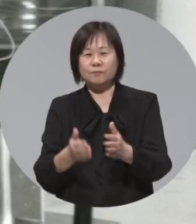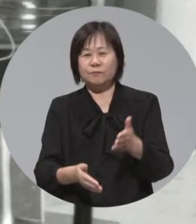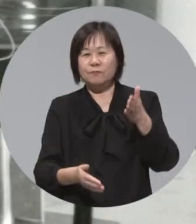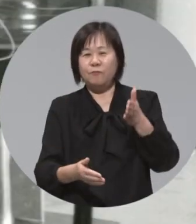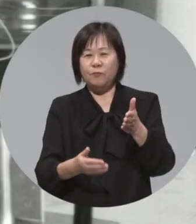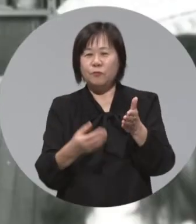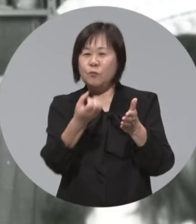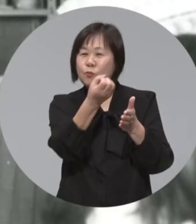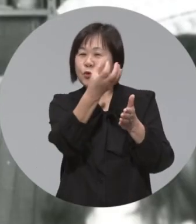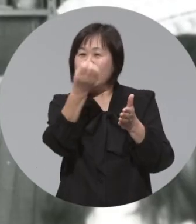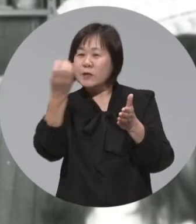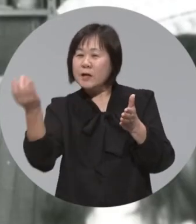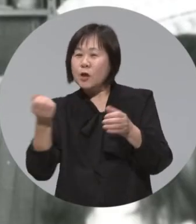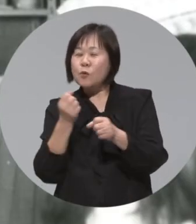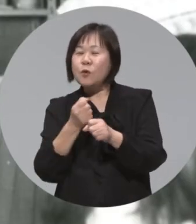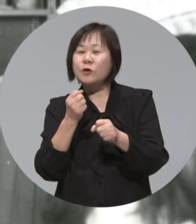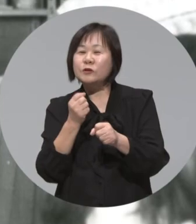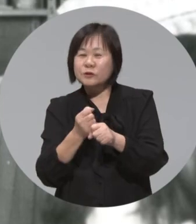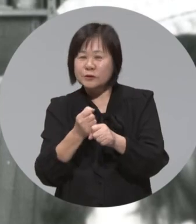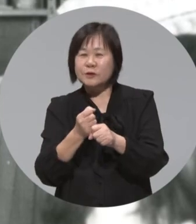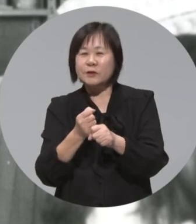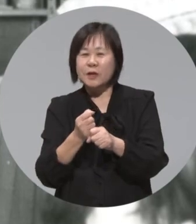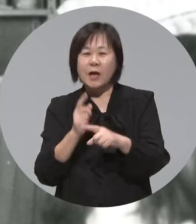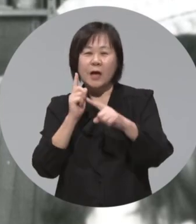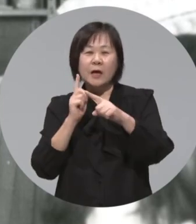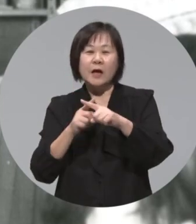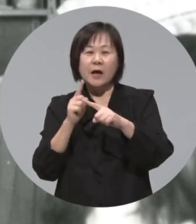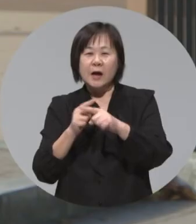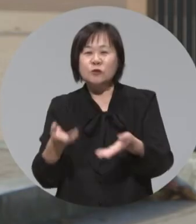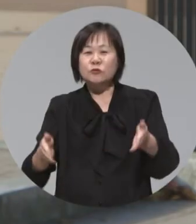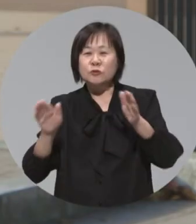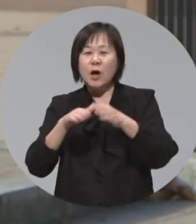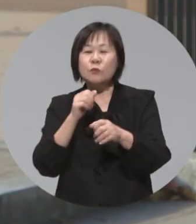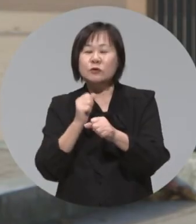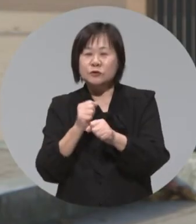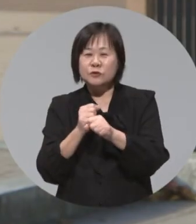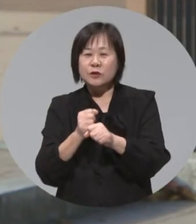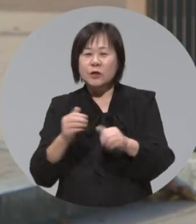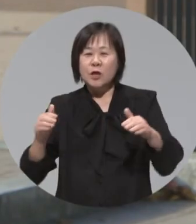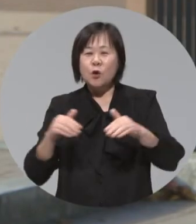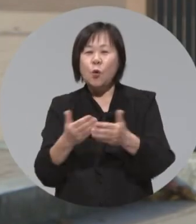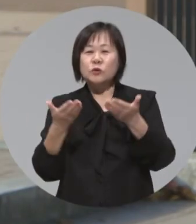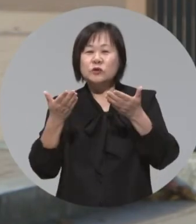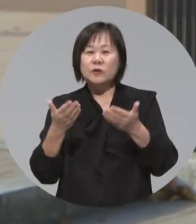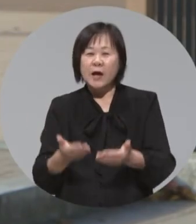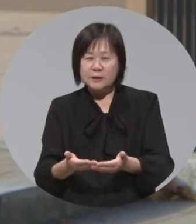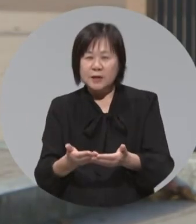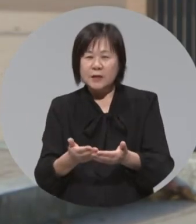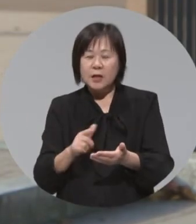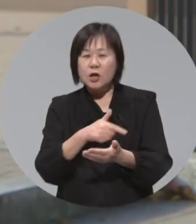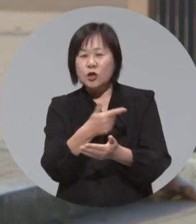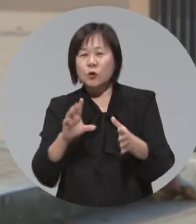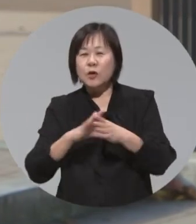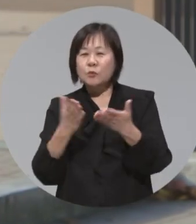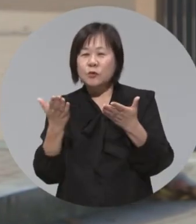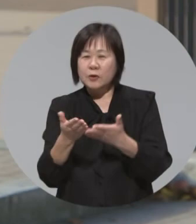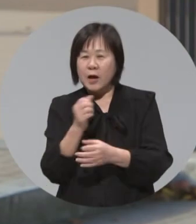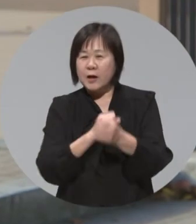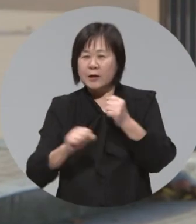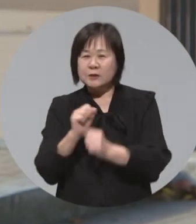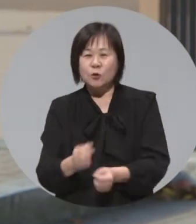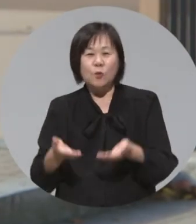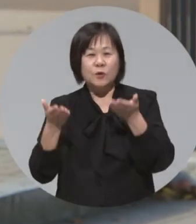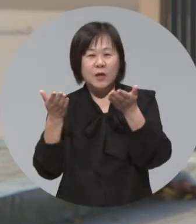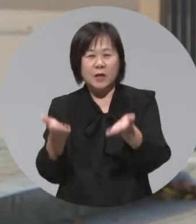ムを作り、科学館のようなものをたくさん作り、交通安全と同時にさまざまな文化と活動を提供